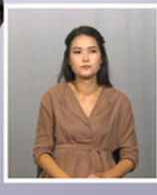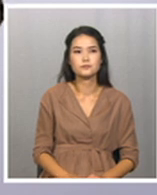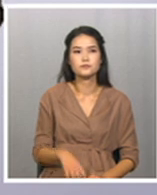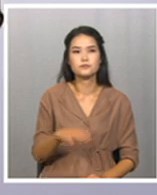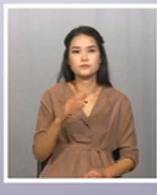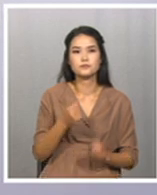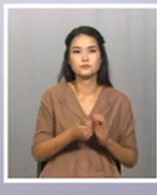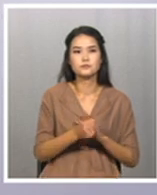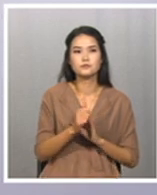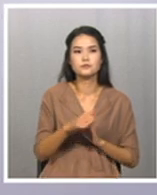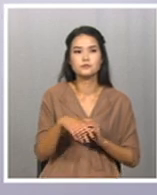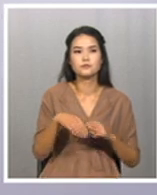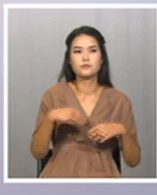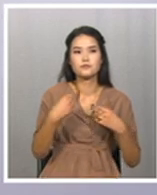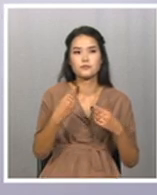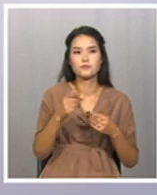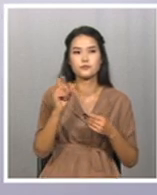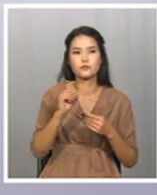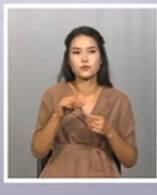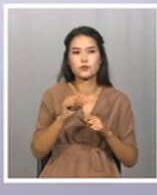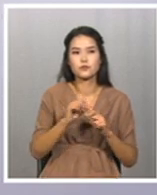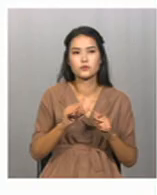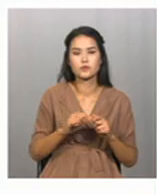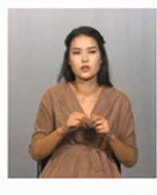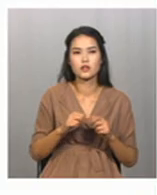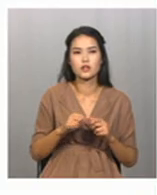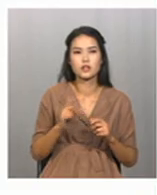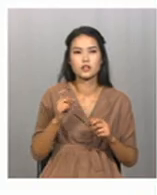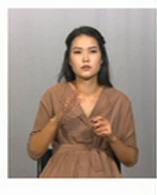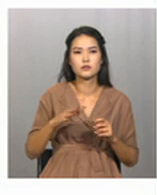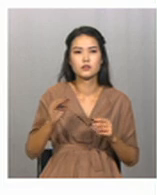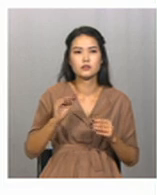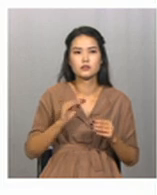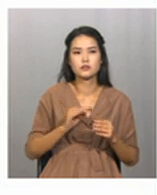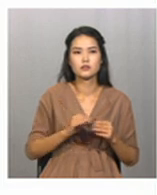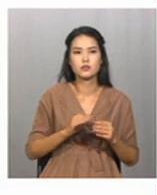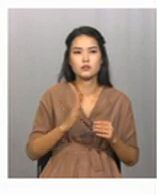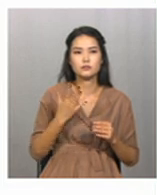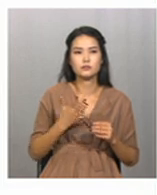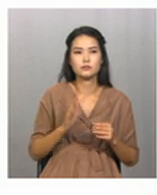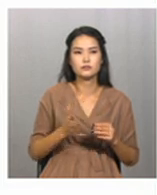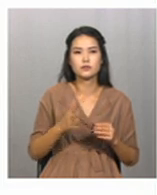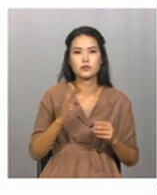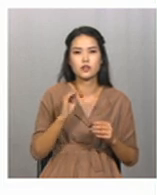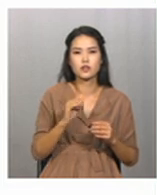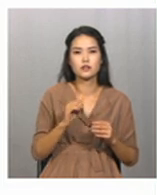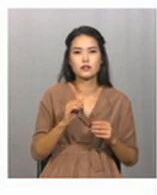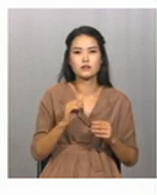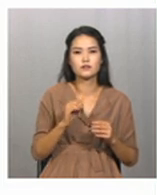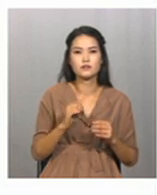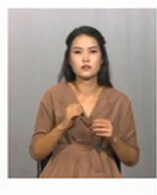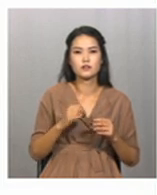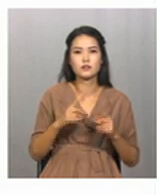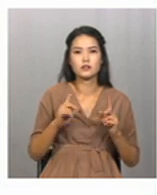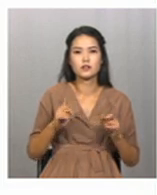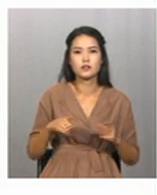Алдымен, берілген функциядағы X-тің орнына 5-ті қойық. Сол кезде тең